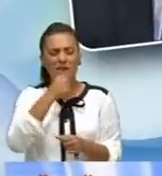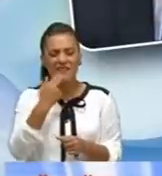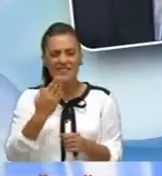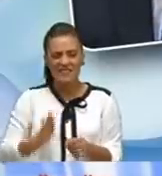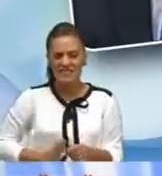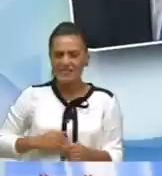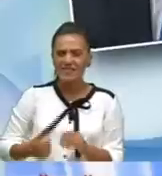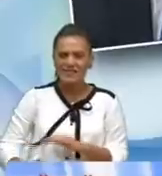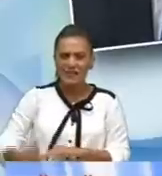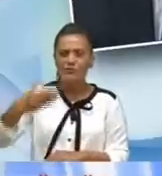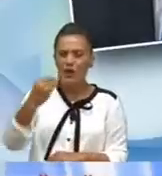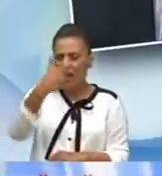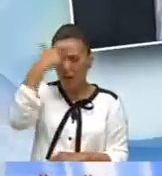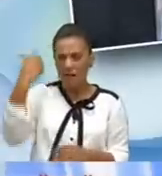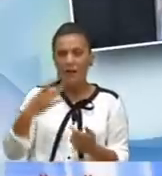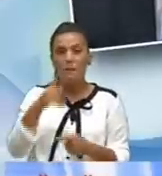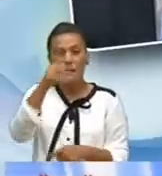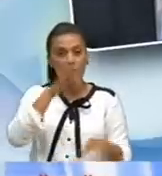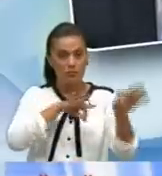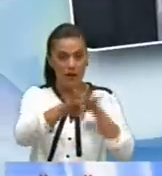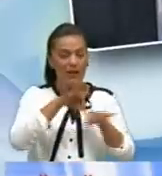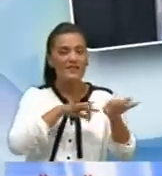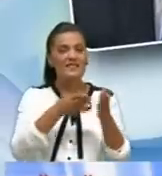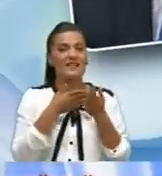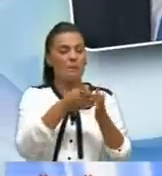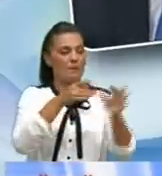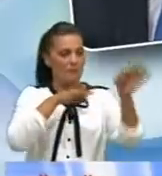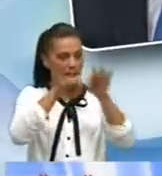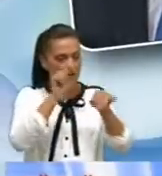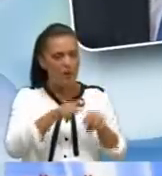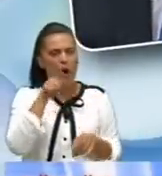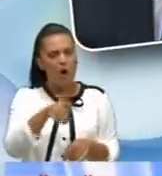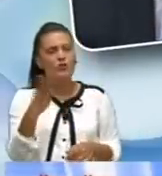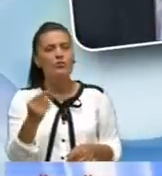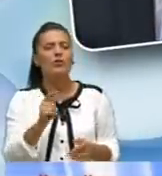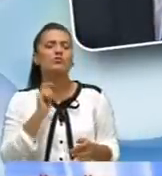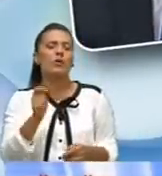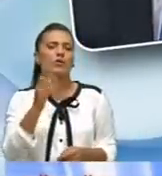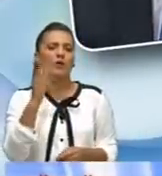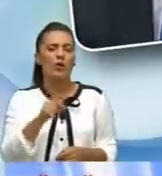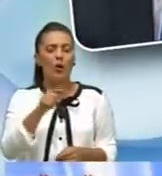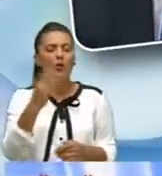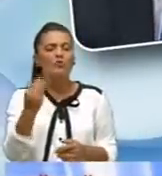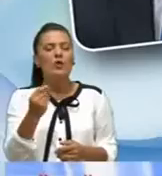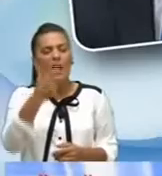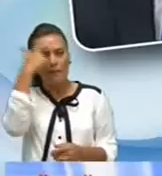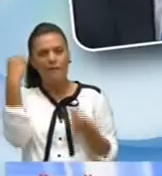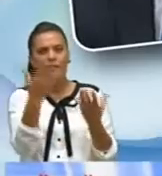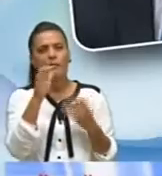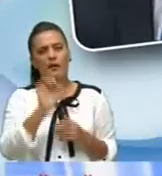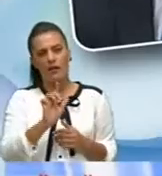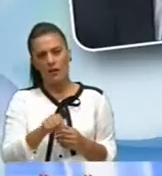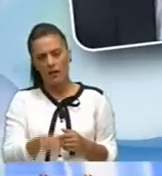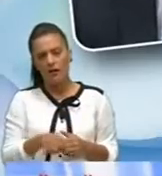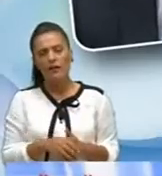yetiştirirken çok emek harcarsa, bir mühendis de gemiyi tasarlarken öyle zorlanır. Özen, o kadar meşakkatli bir şeydir, çalışmadır.